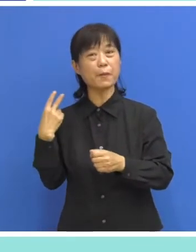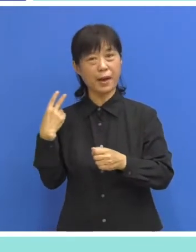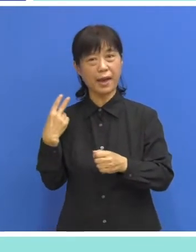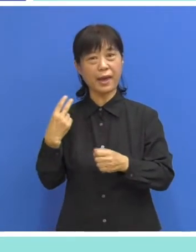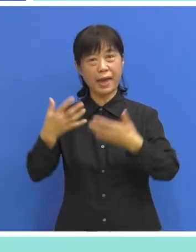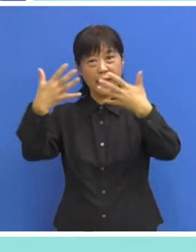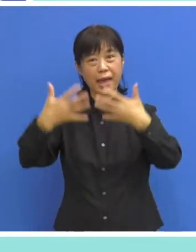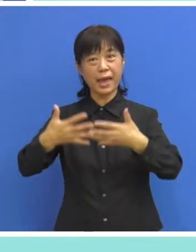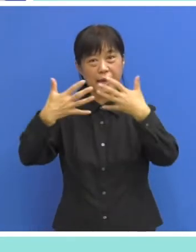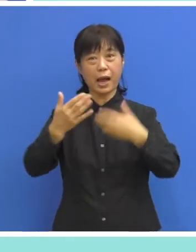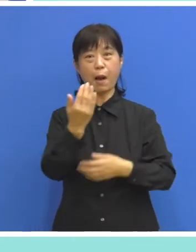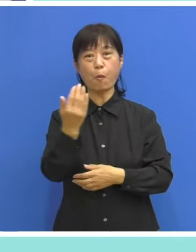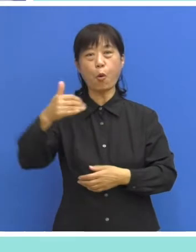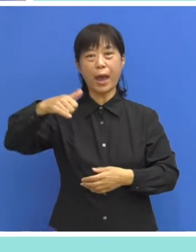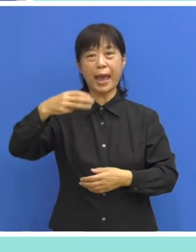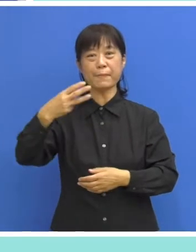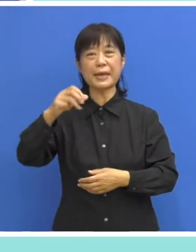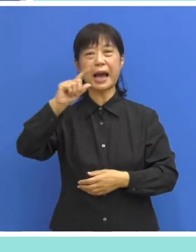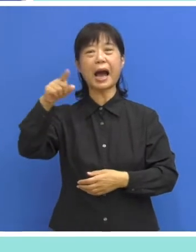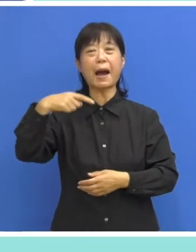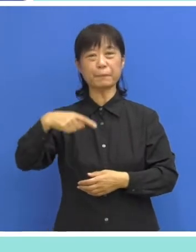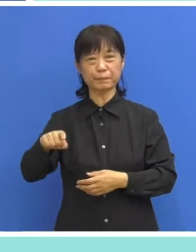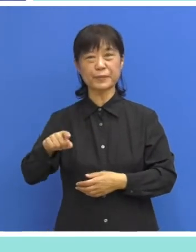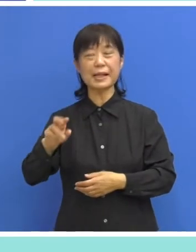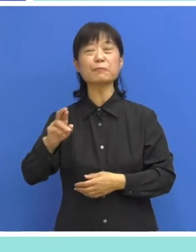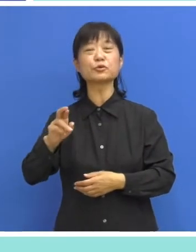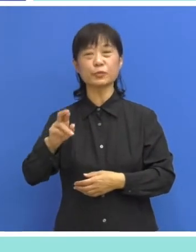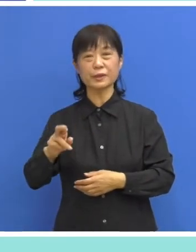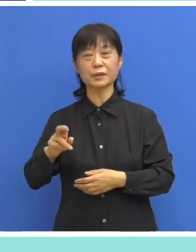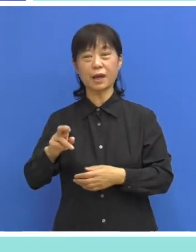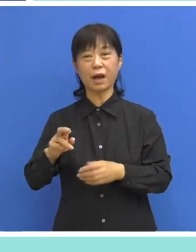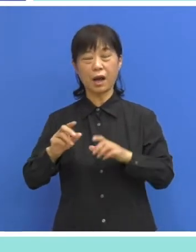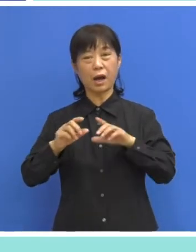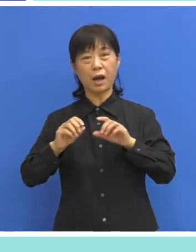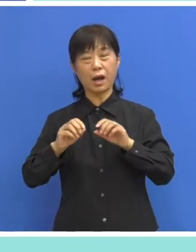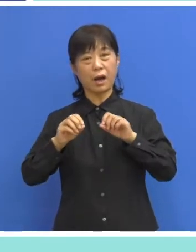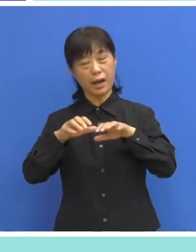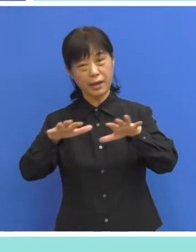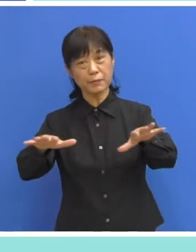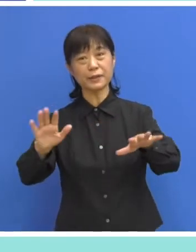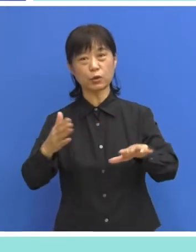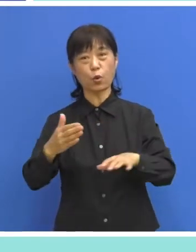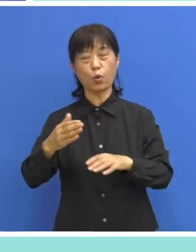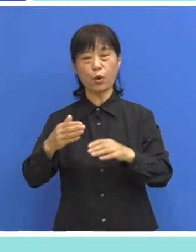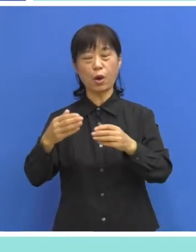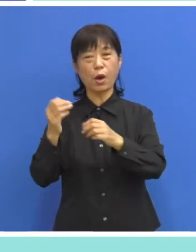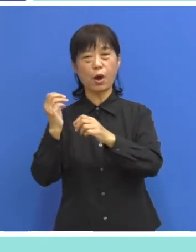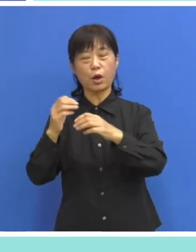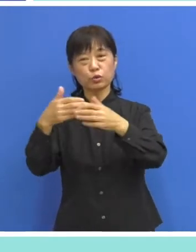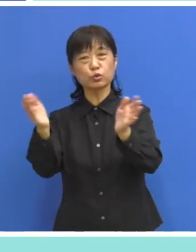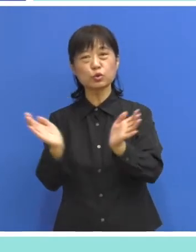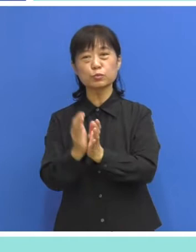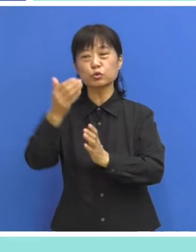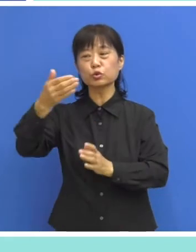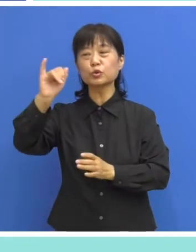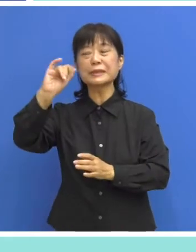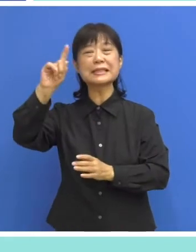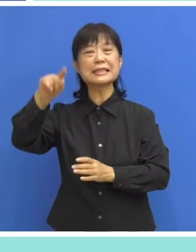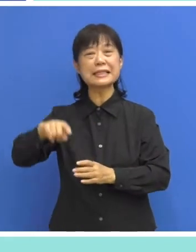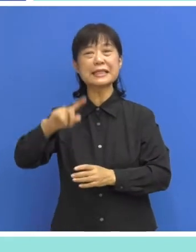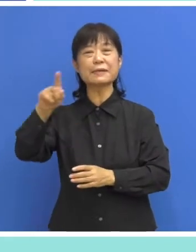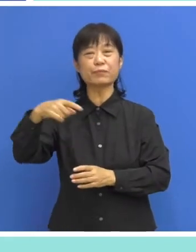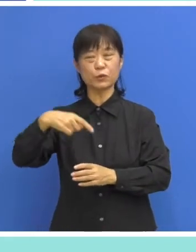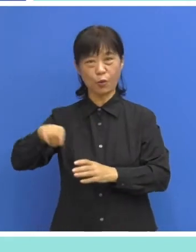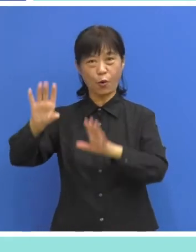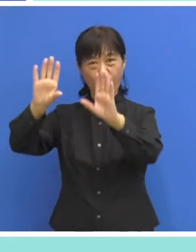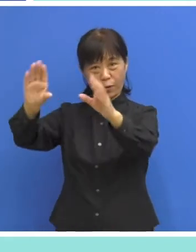ボヘミアン・ラプソディがまあ流行りましたけども、まあ、このクイーンのもう超完